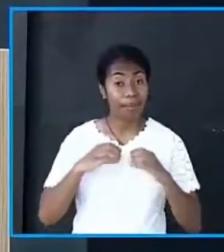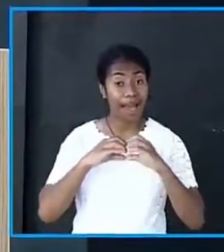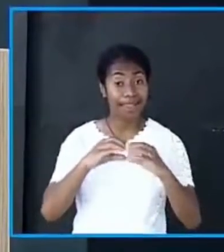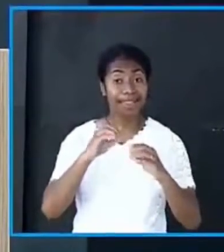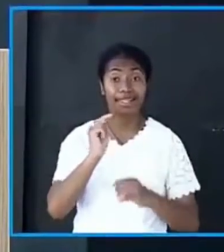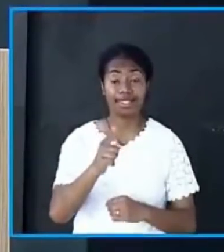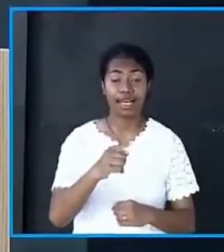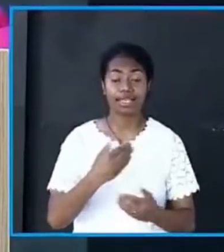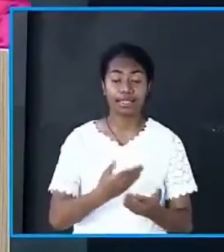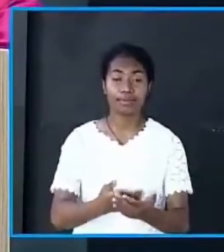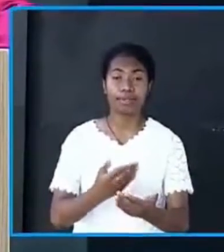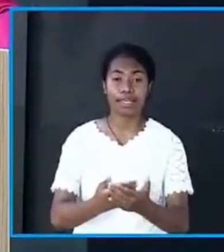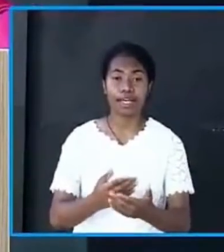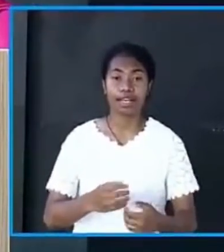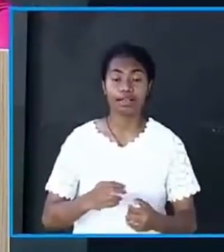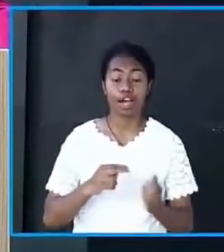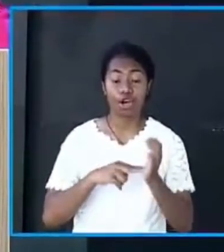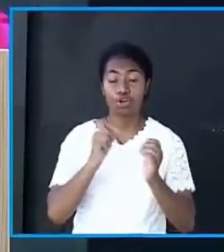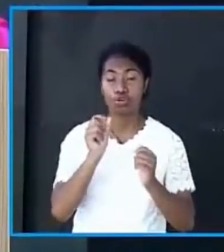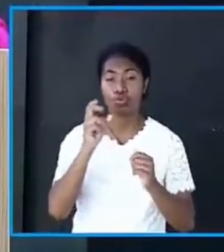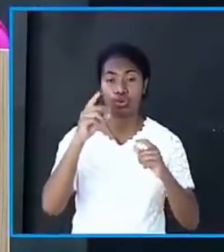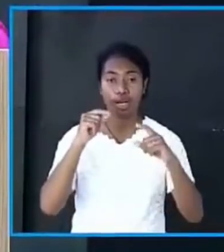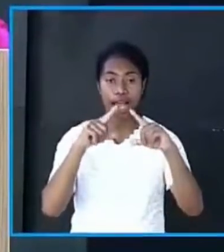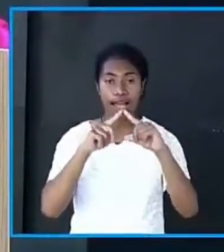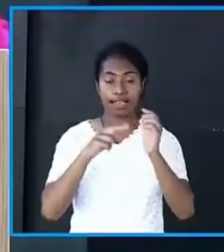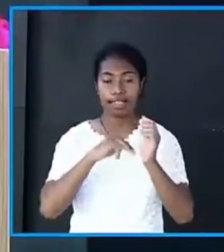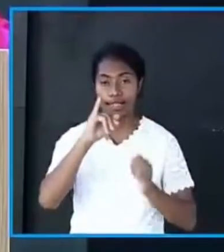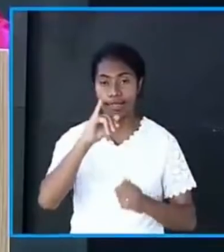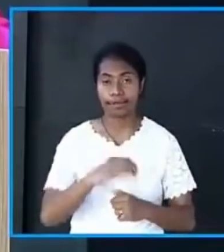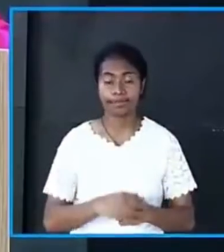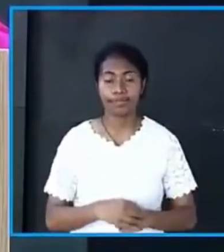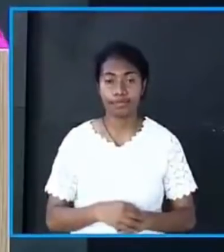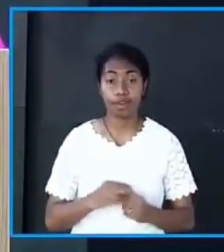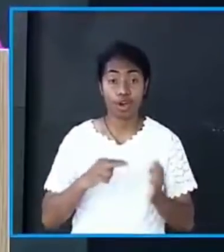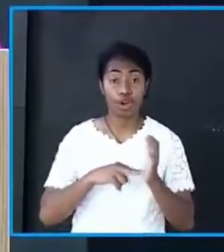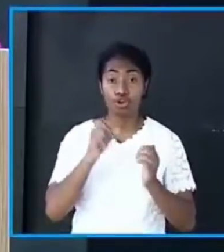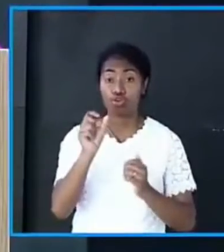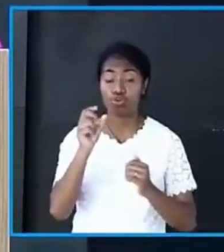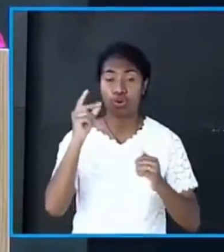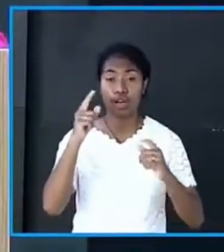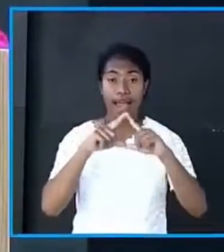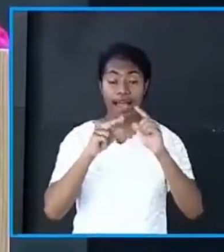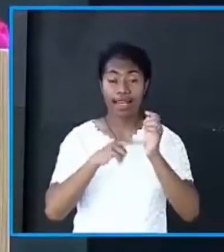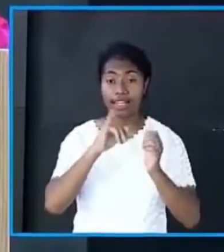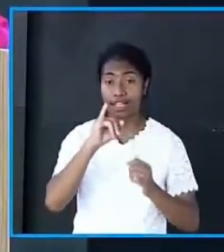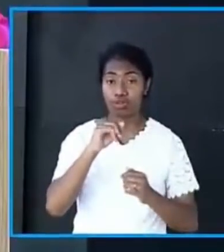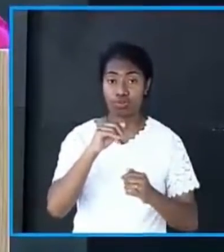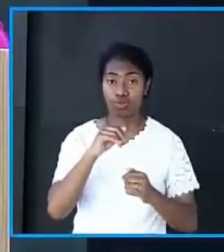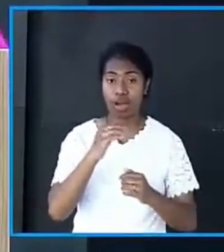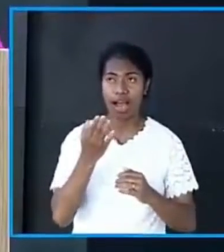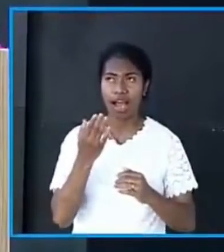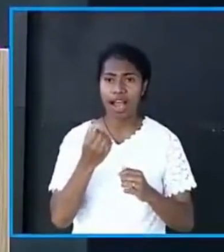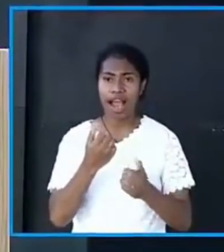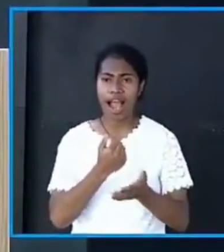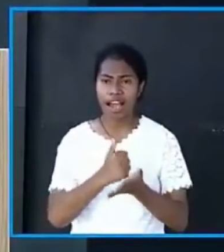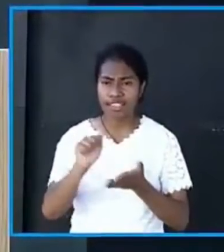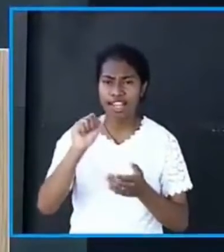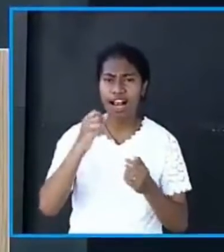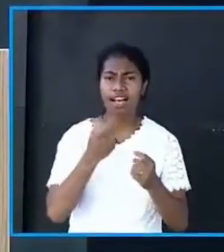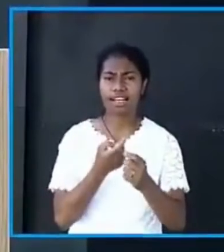diberikan Nurani Nurani itu berasal dari kata nur